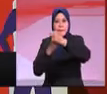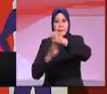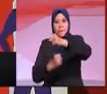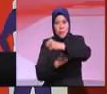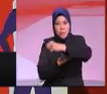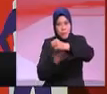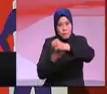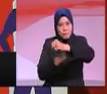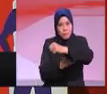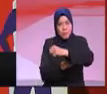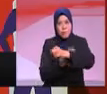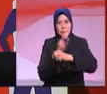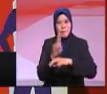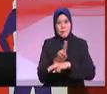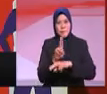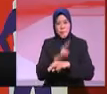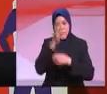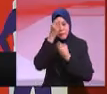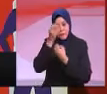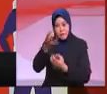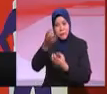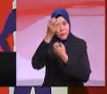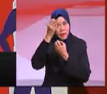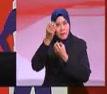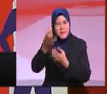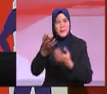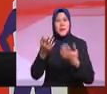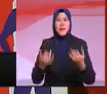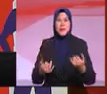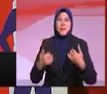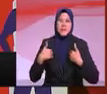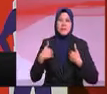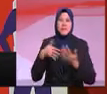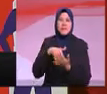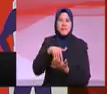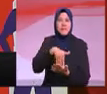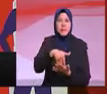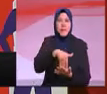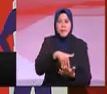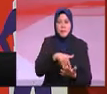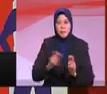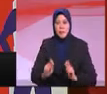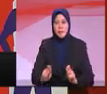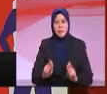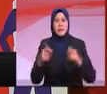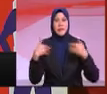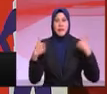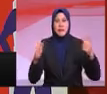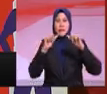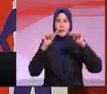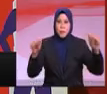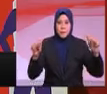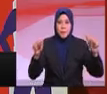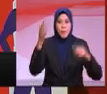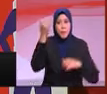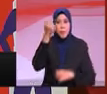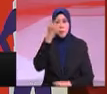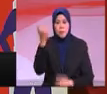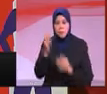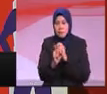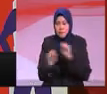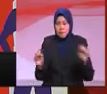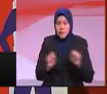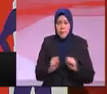infrastruktur dan juga menggunakan maklumat. Inilah kelemahan kita dalam tindakan kesihatan awam, sebab